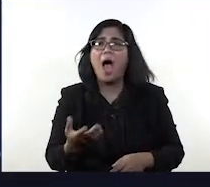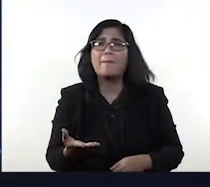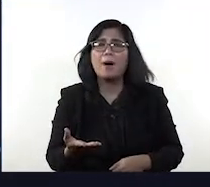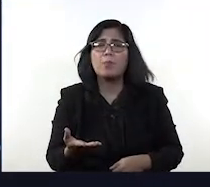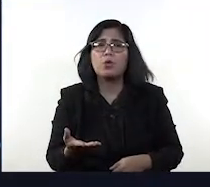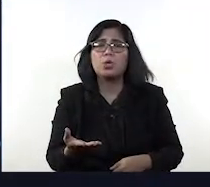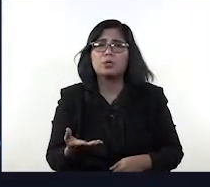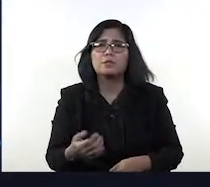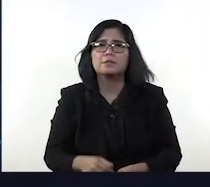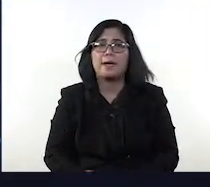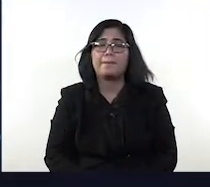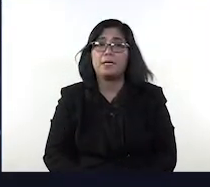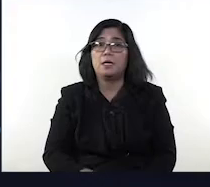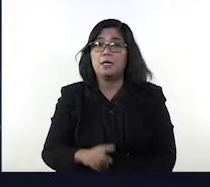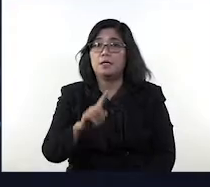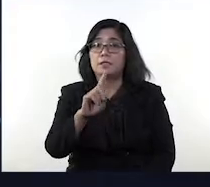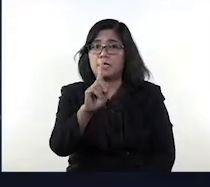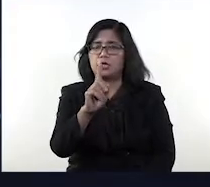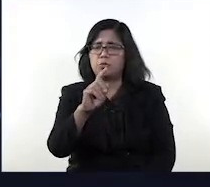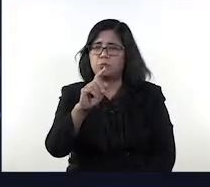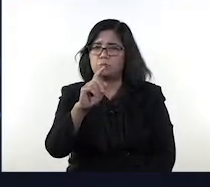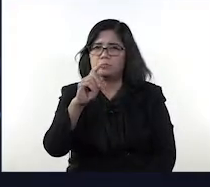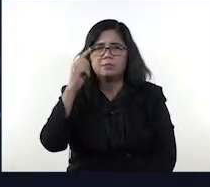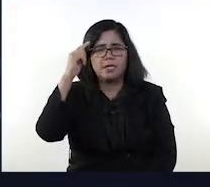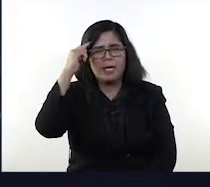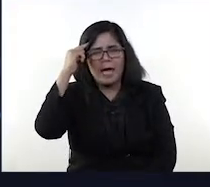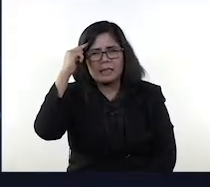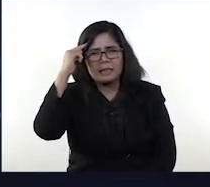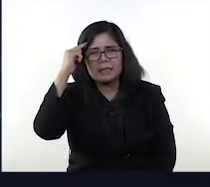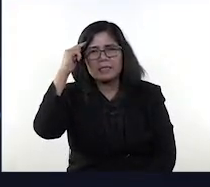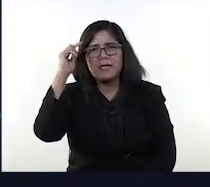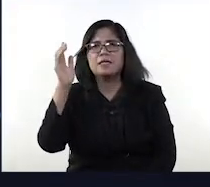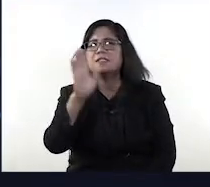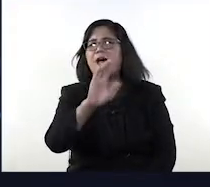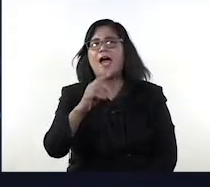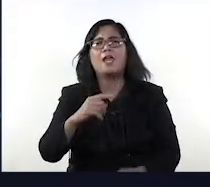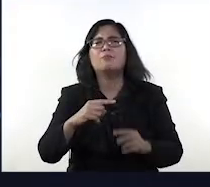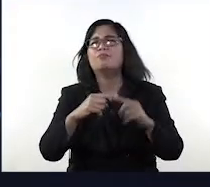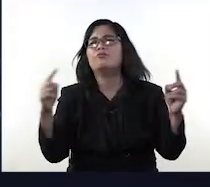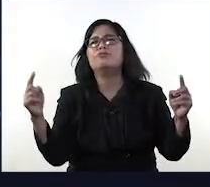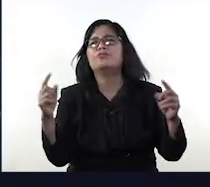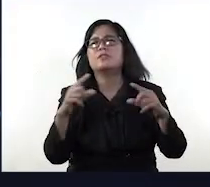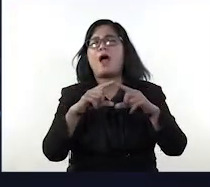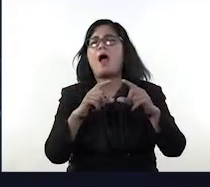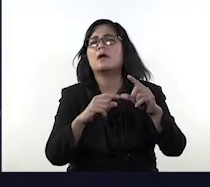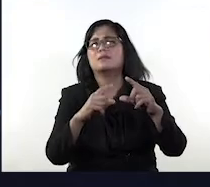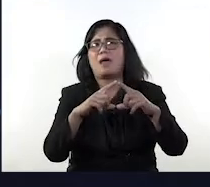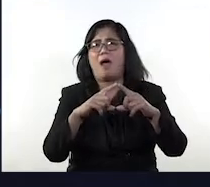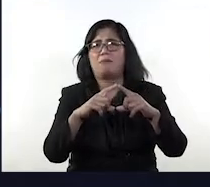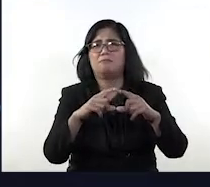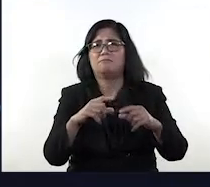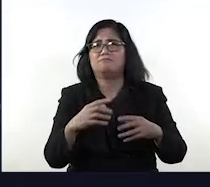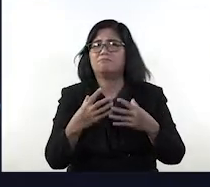Hai iblis saat itu 11 Once Jangan putus asa jangan kecewa